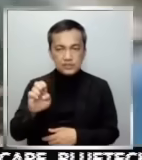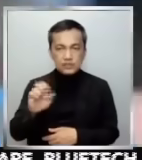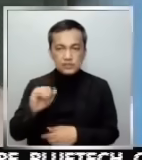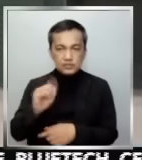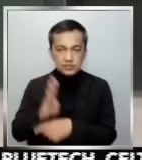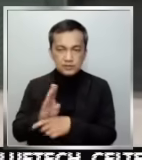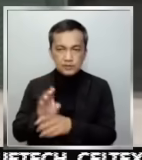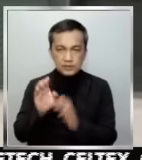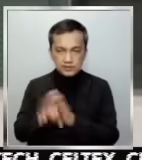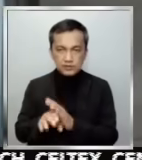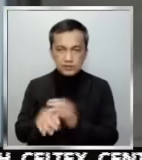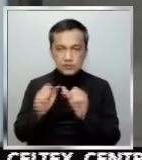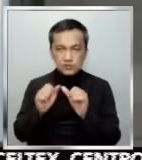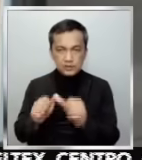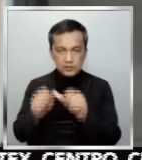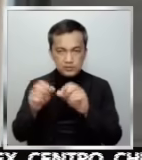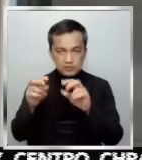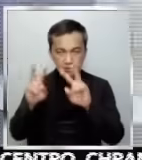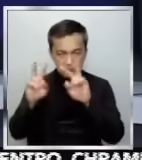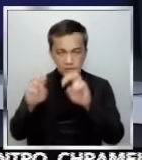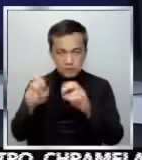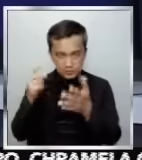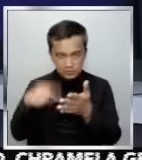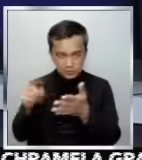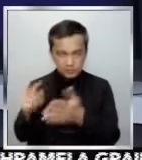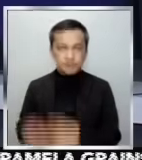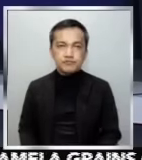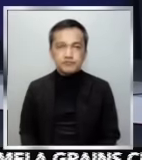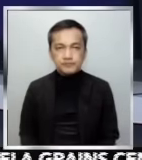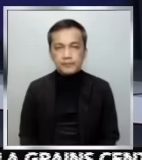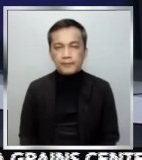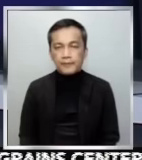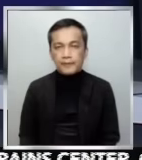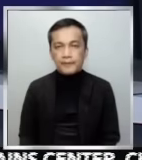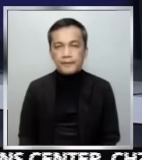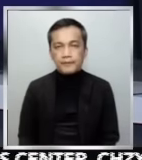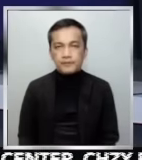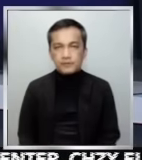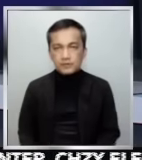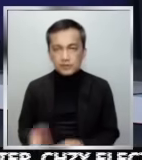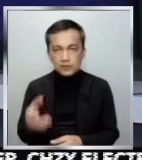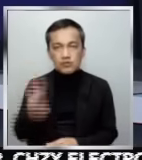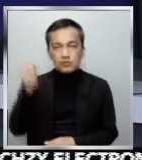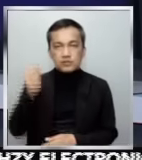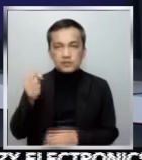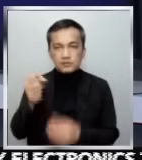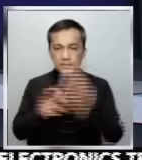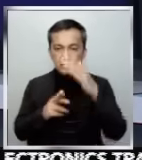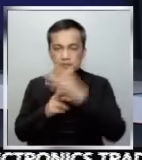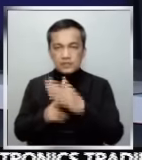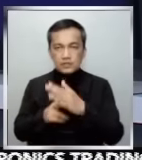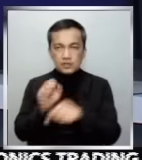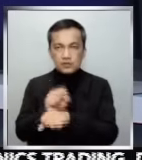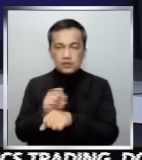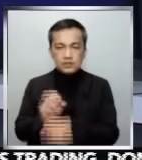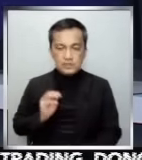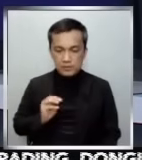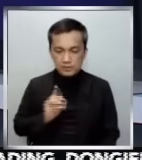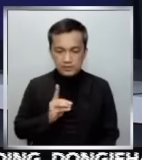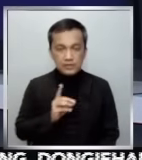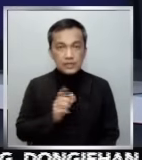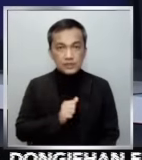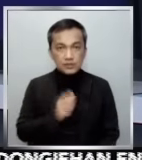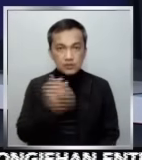ang imbestigasyon naudlot ang pagreretiro ng isang empleyado ng MMDA dahil sa mahit